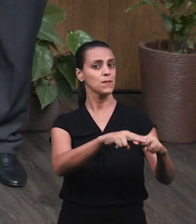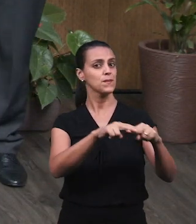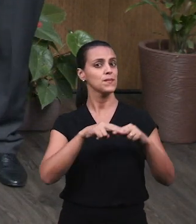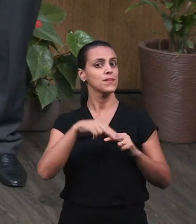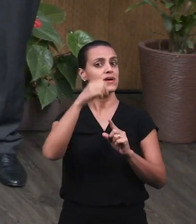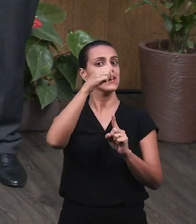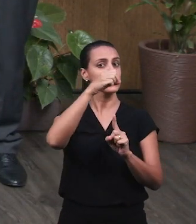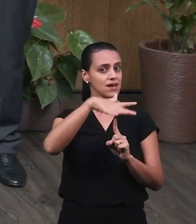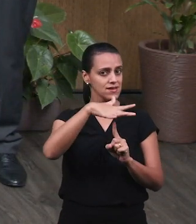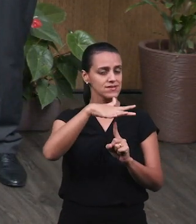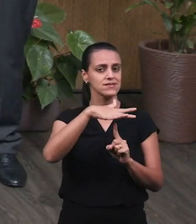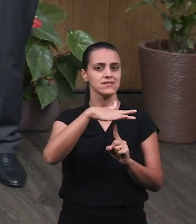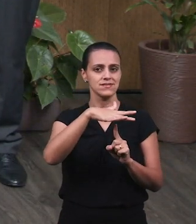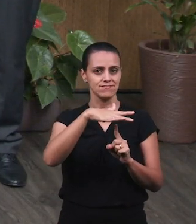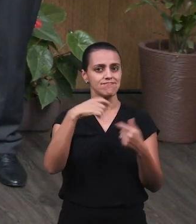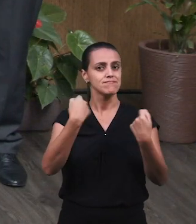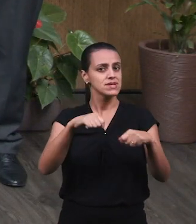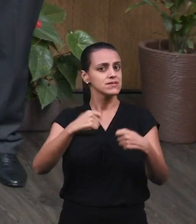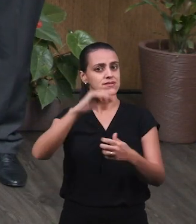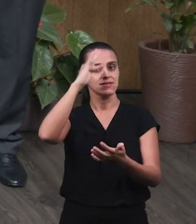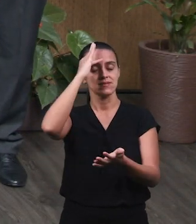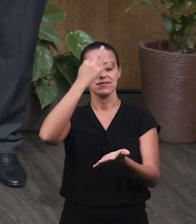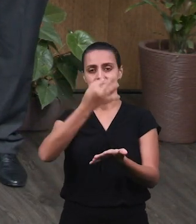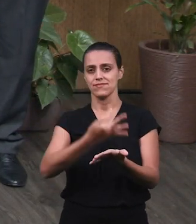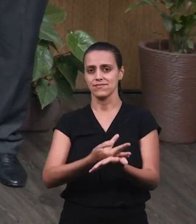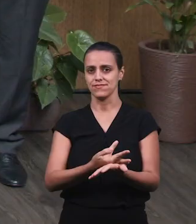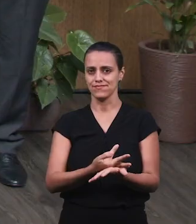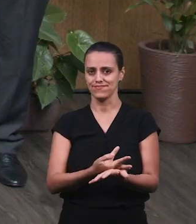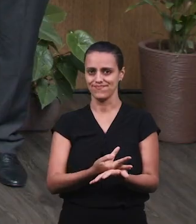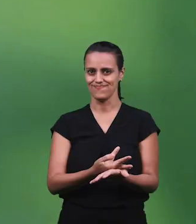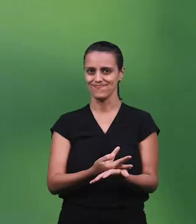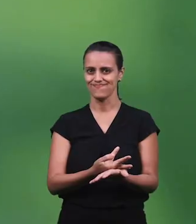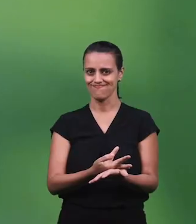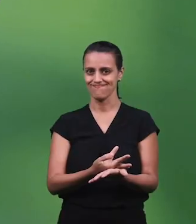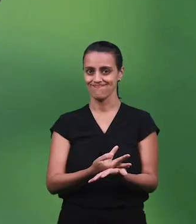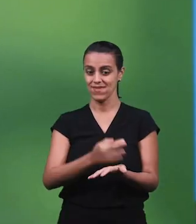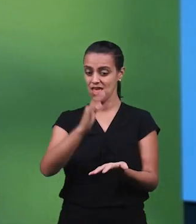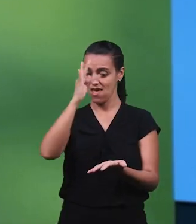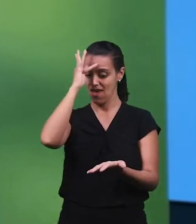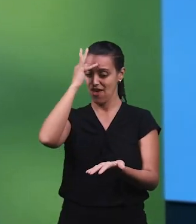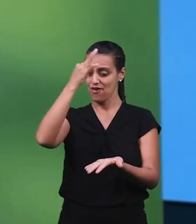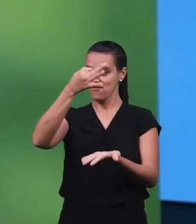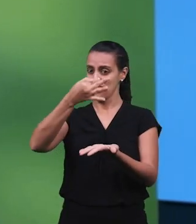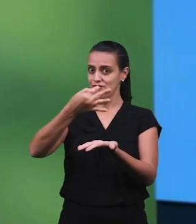foi. La foi est un agent d'union